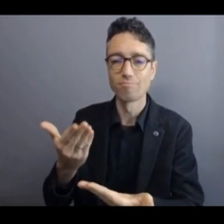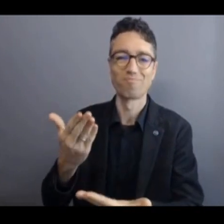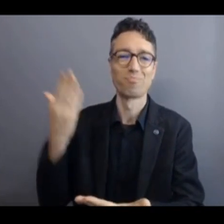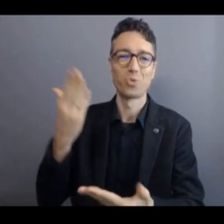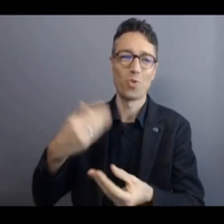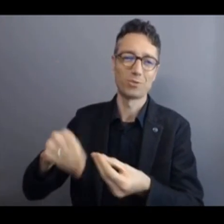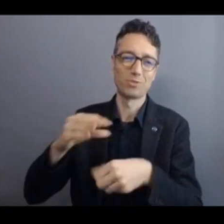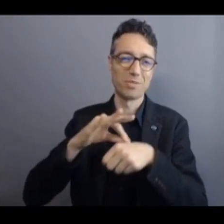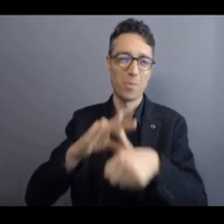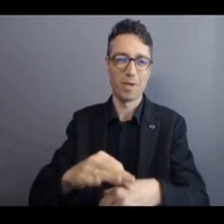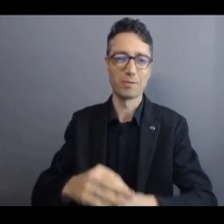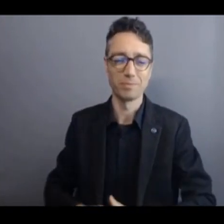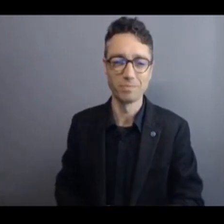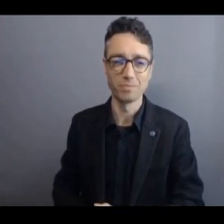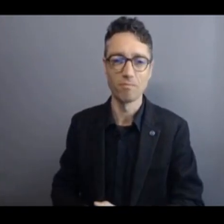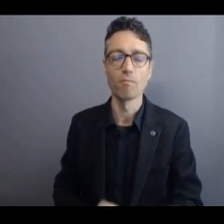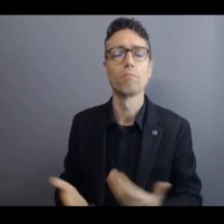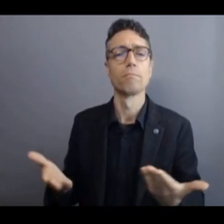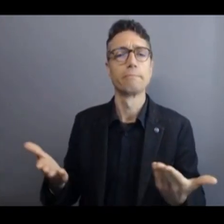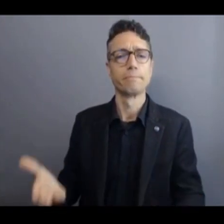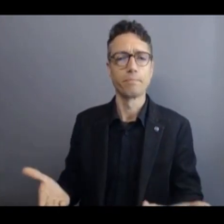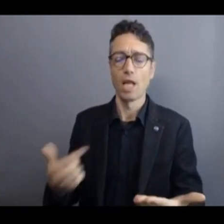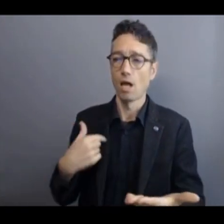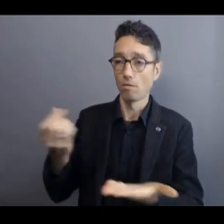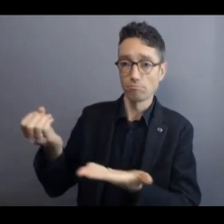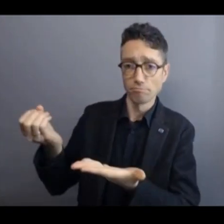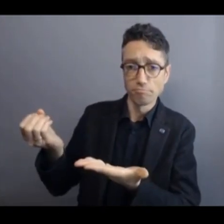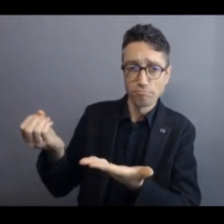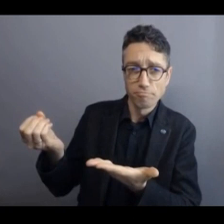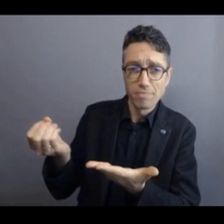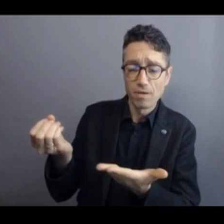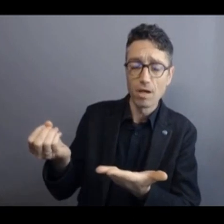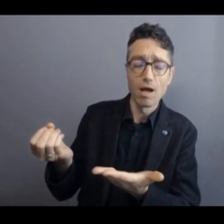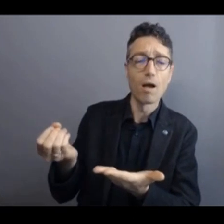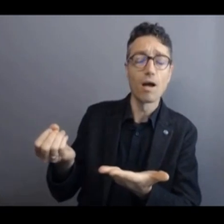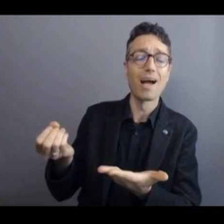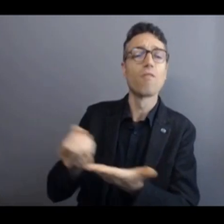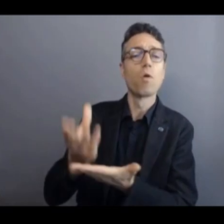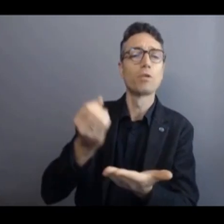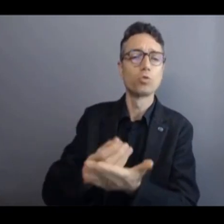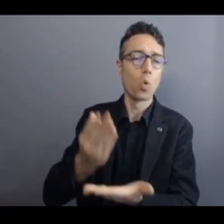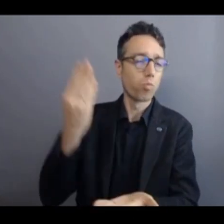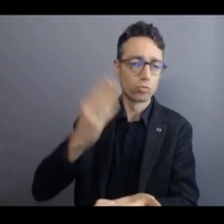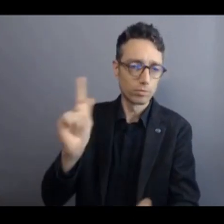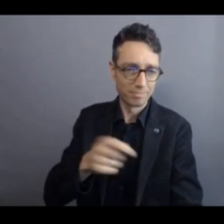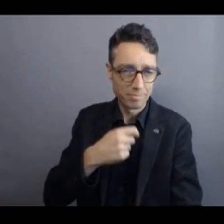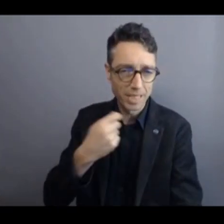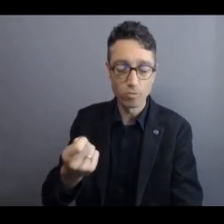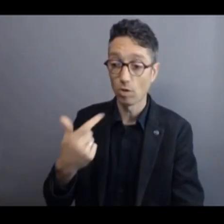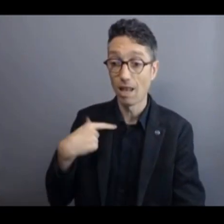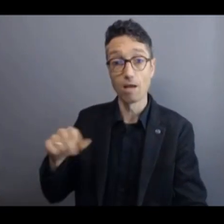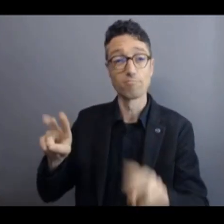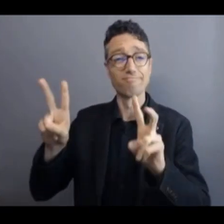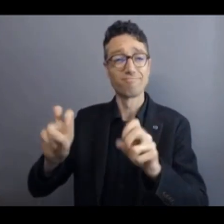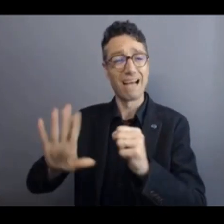les données pour permettre de donner l'information, pour qu'on donne l'usage via l'information. C'est Assist en gare pour donner la possibilité de réserver son